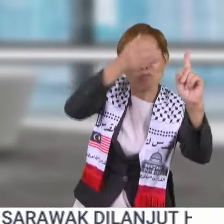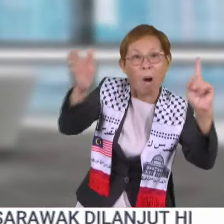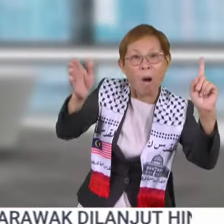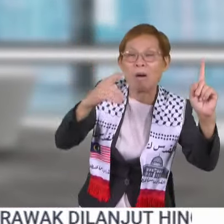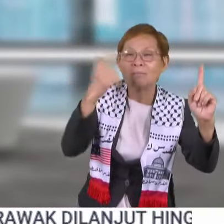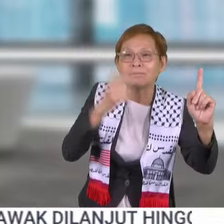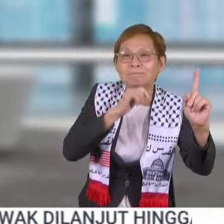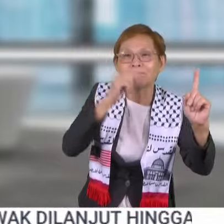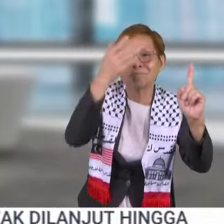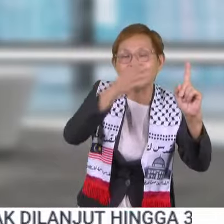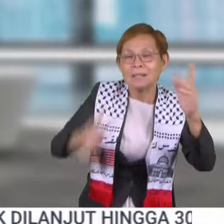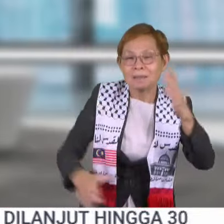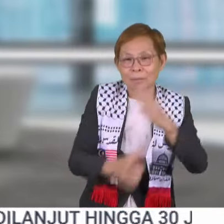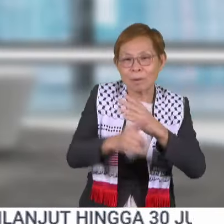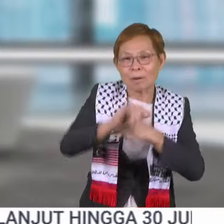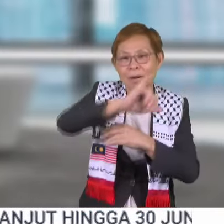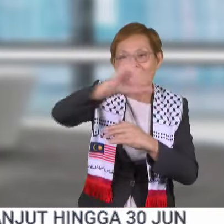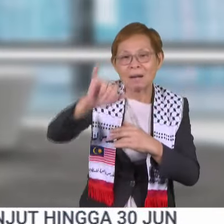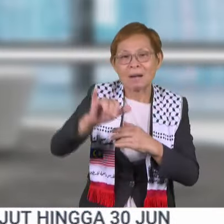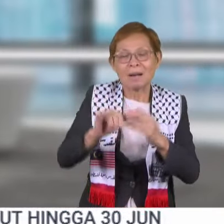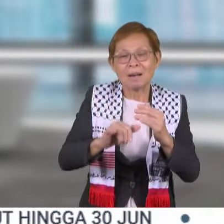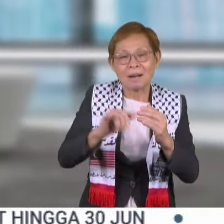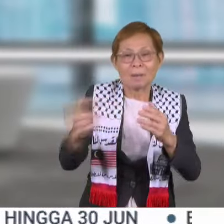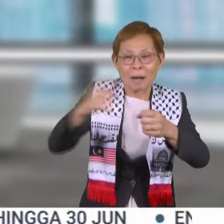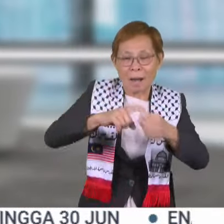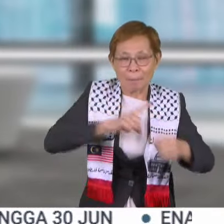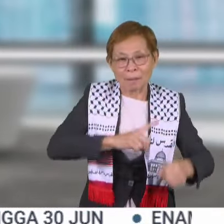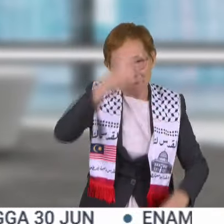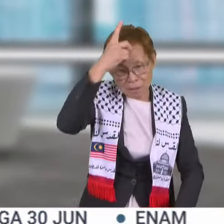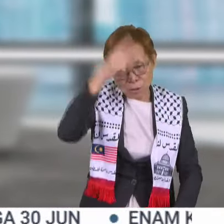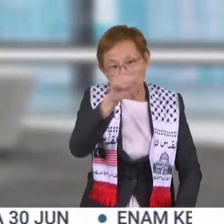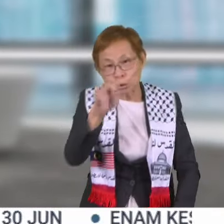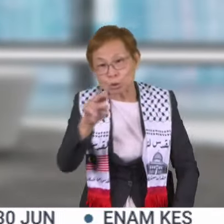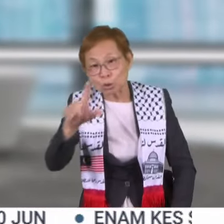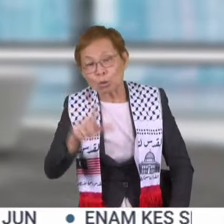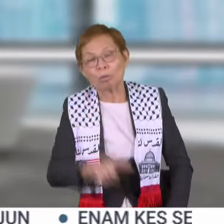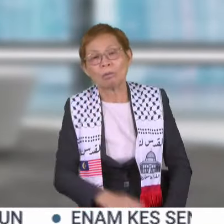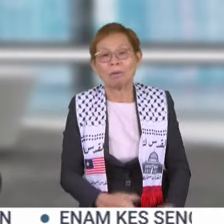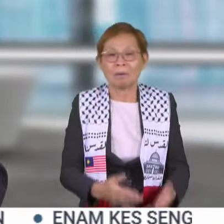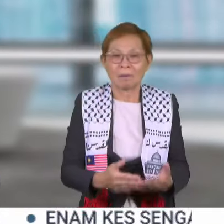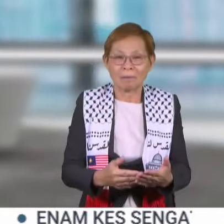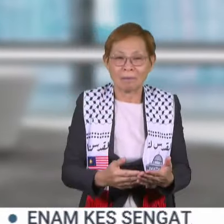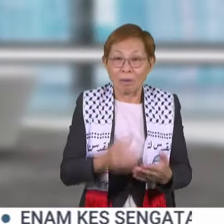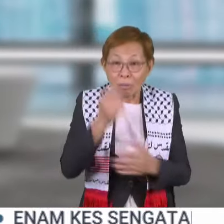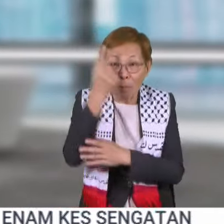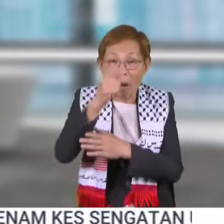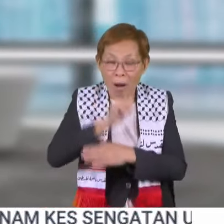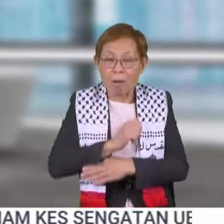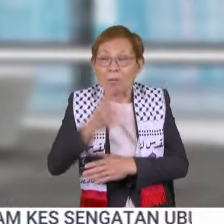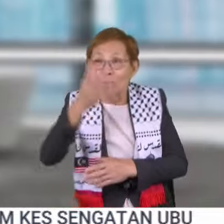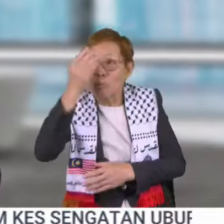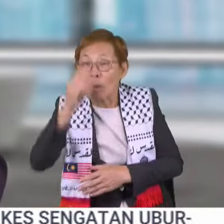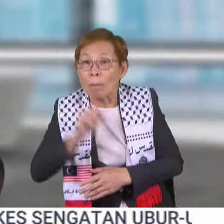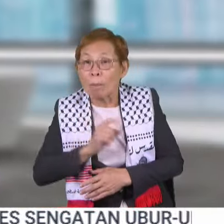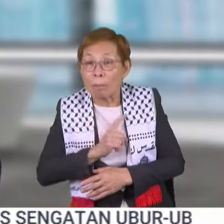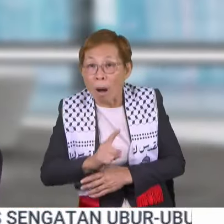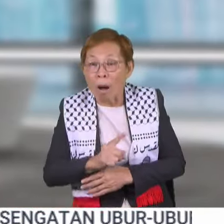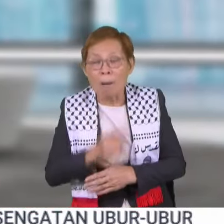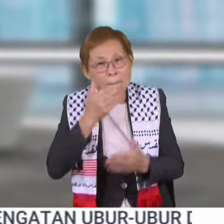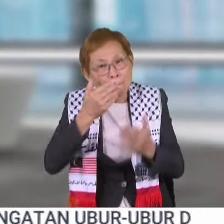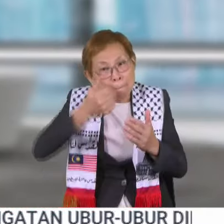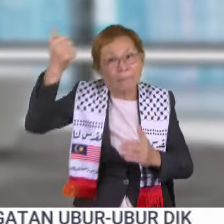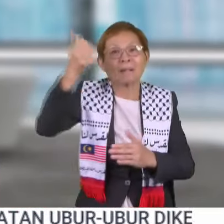timbalan menteri dijabatan Perdana Menteri hal ehwal agama Dr zukifli Hassan berkata perkembangan mendapatkan kefahaman agama semakin baik